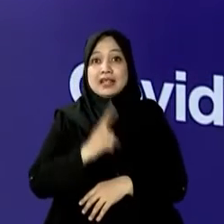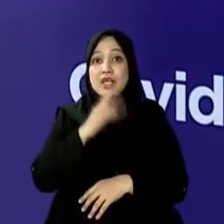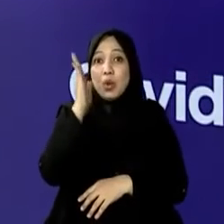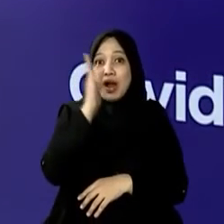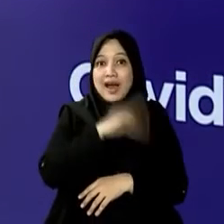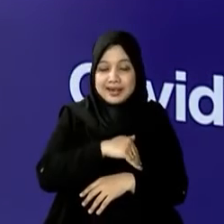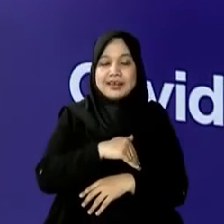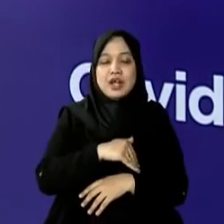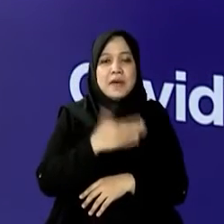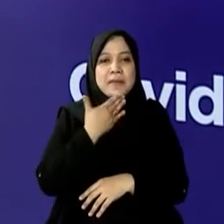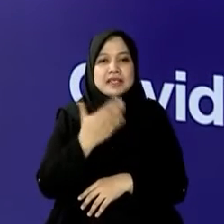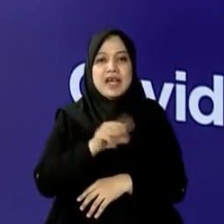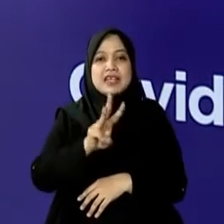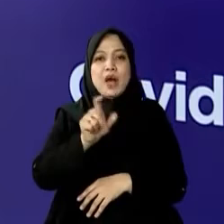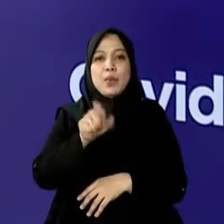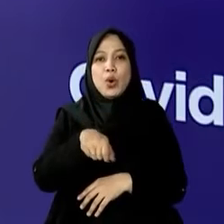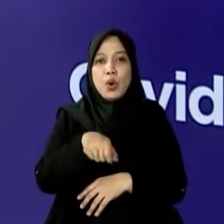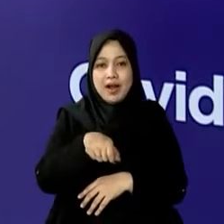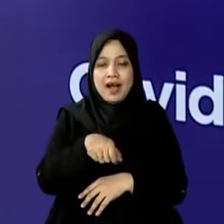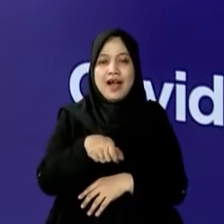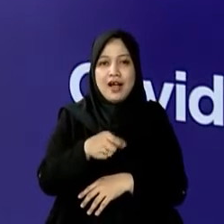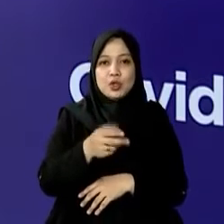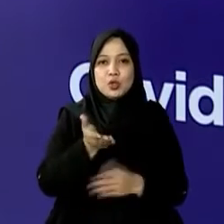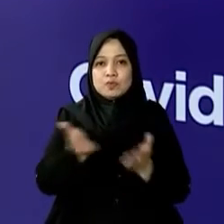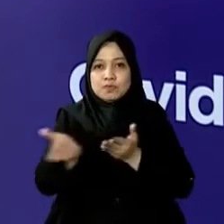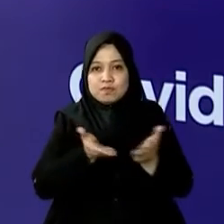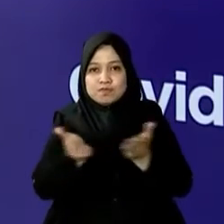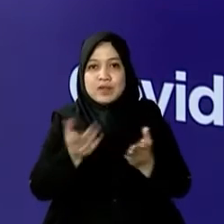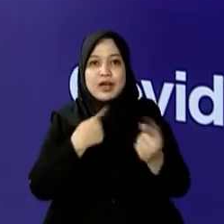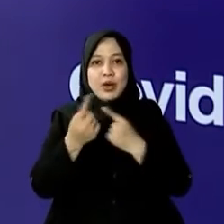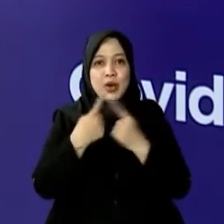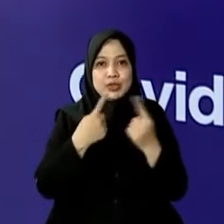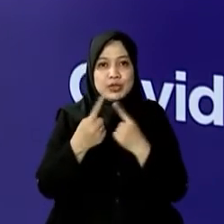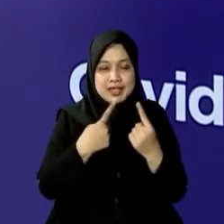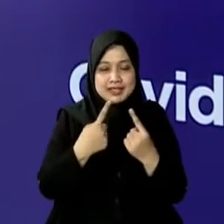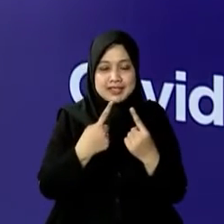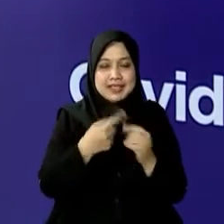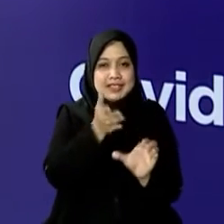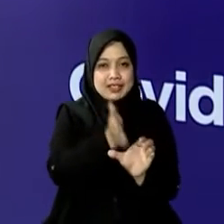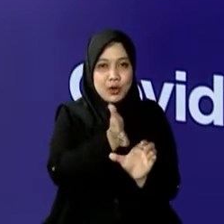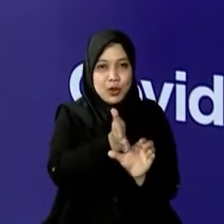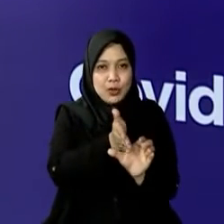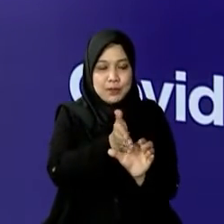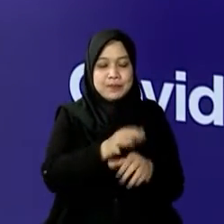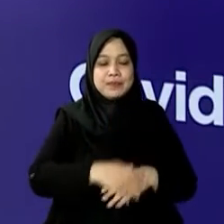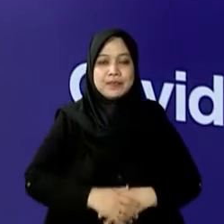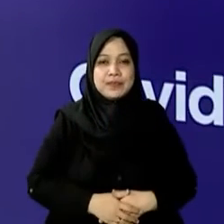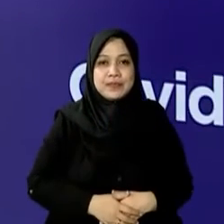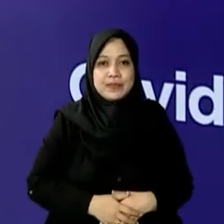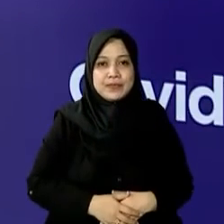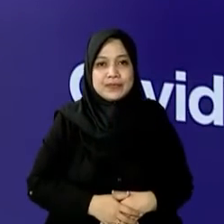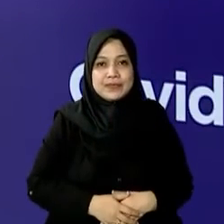klien yang kiranya itu bisa untuk melakukan pelayanan 30 psikologi yang melakukan pelayanan untuk